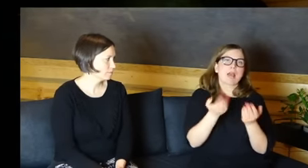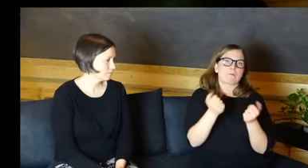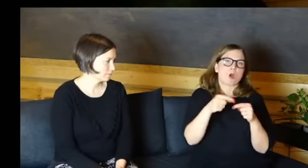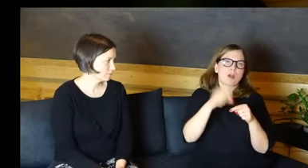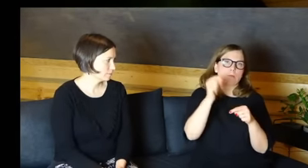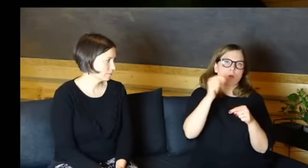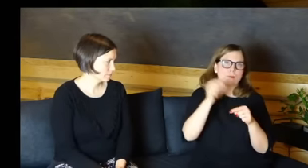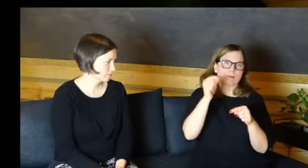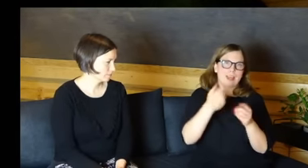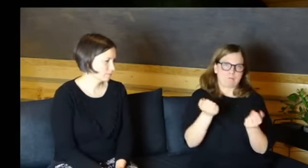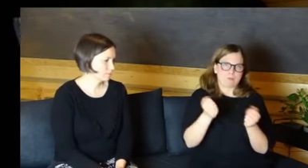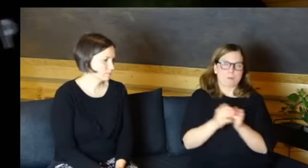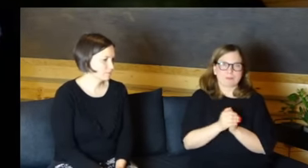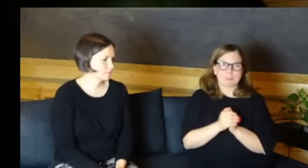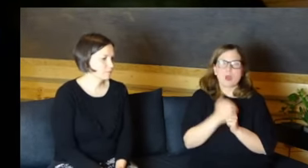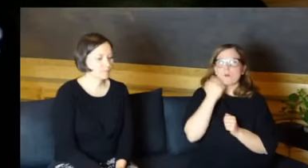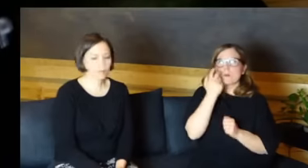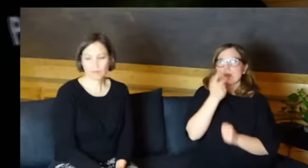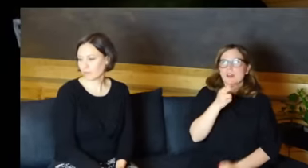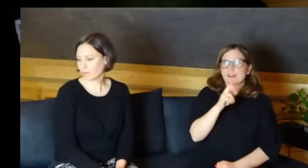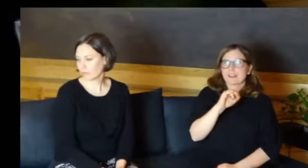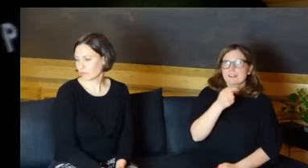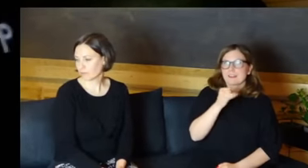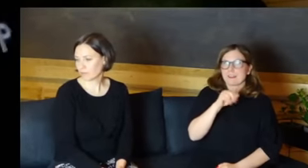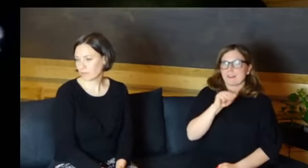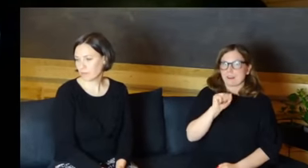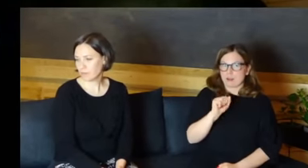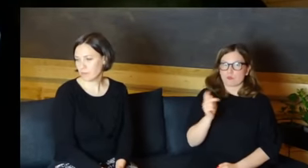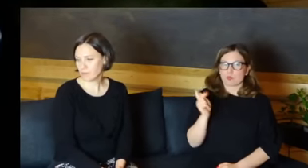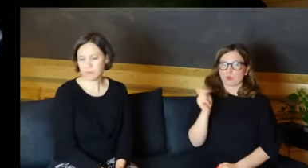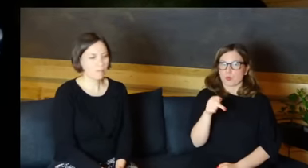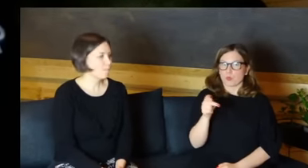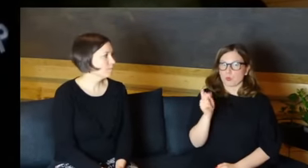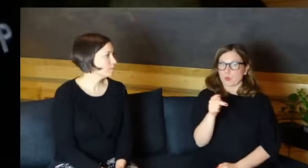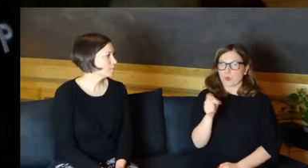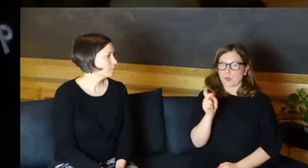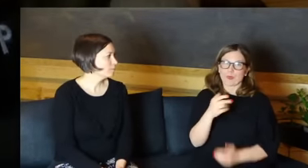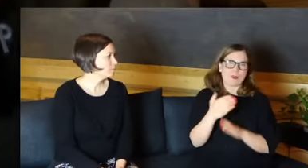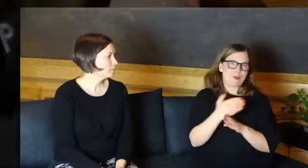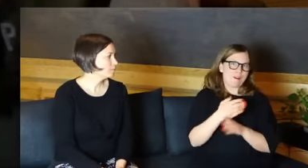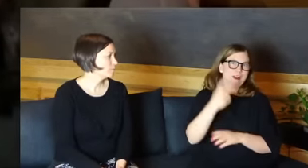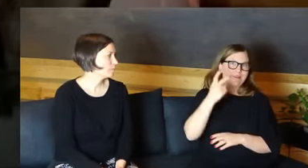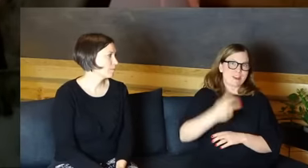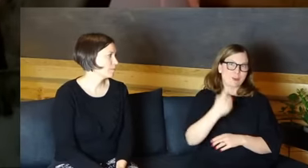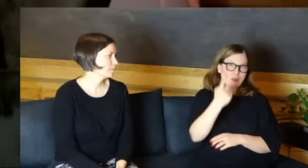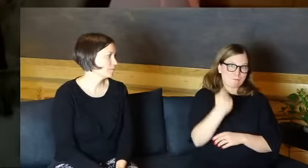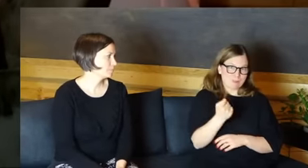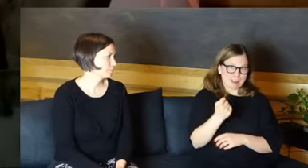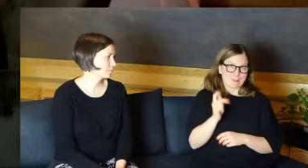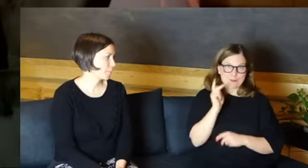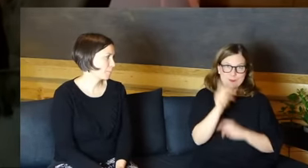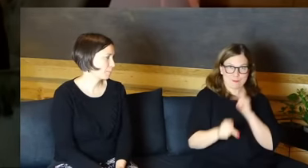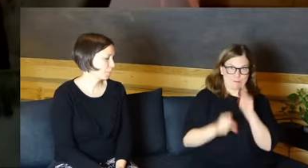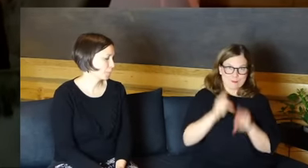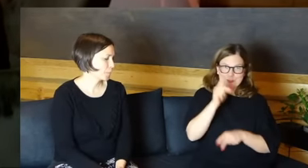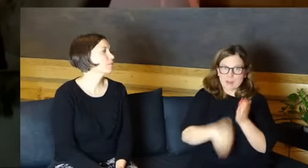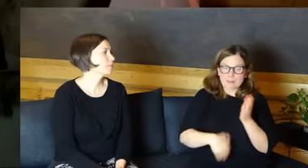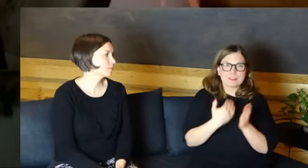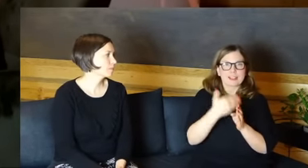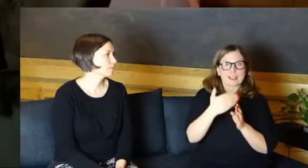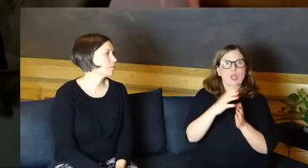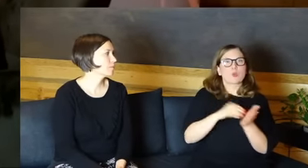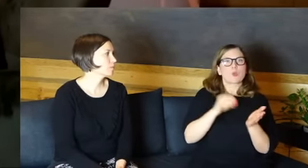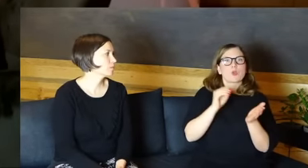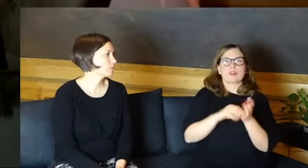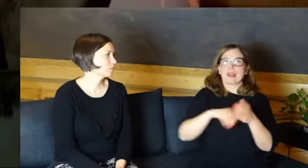Kristiina sitten käy läpi nämä kysymykset, niitä on noin 20 kysymystä, ja me saamme tulokset sen jälkeen, kun jokainen on